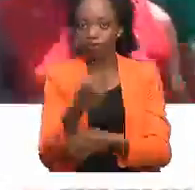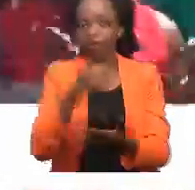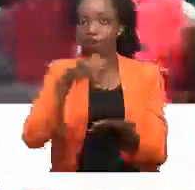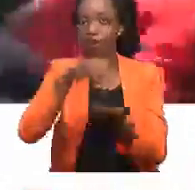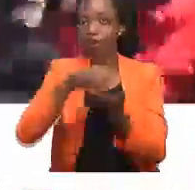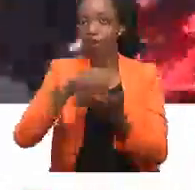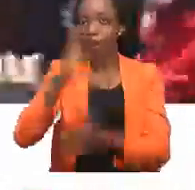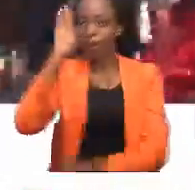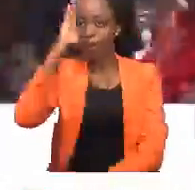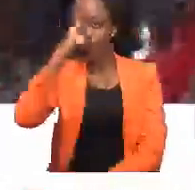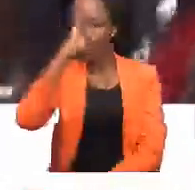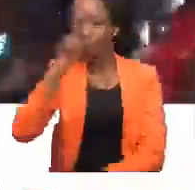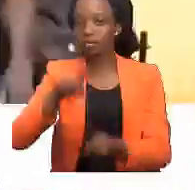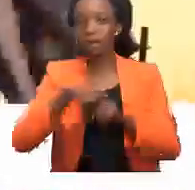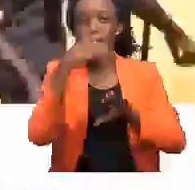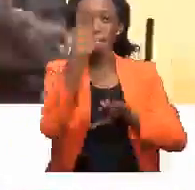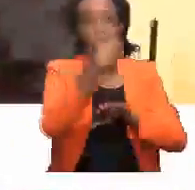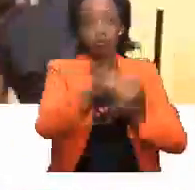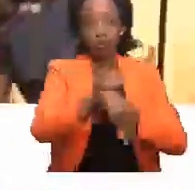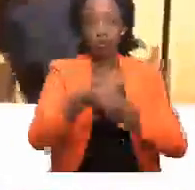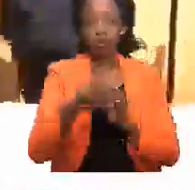kaunti ya Bungoma na Busia.